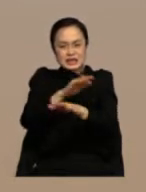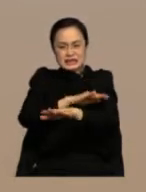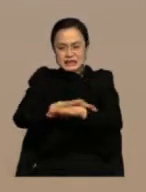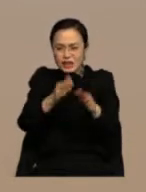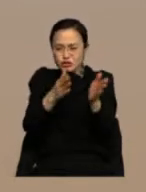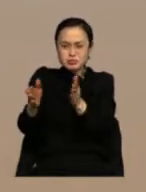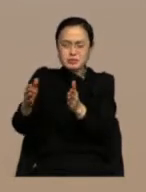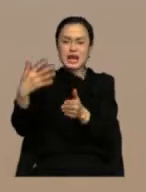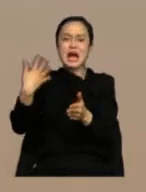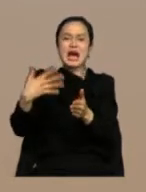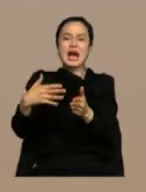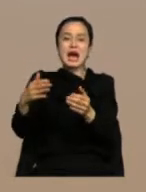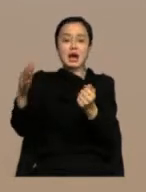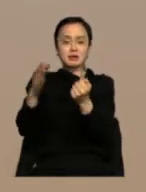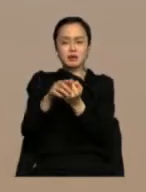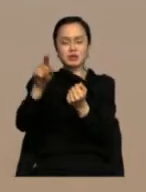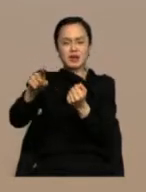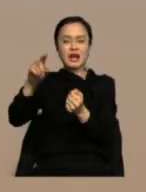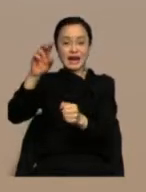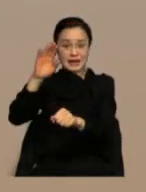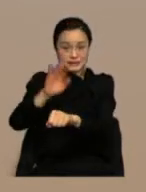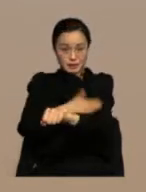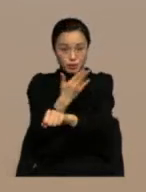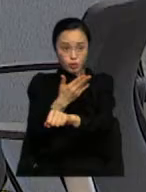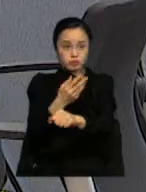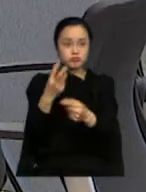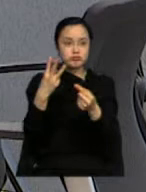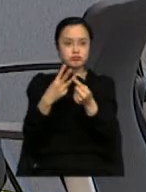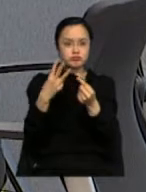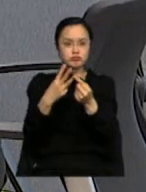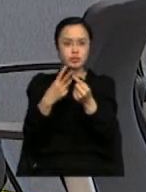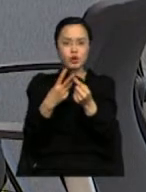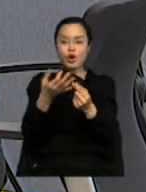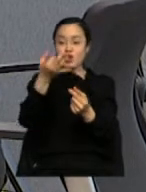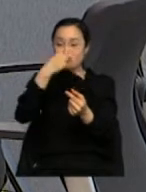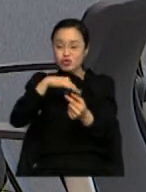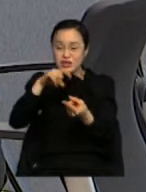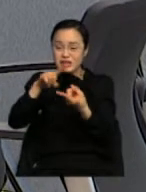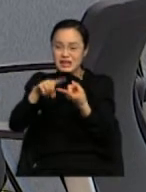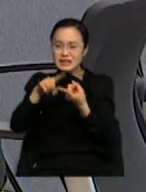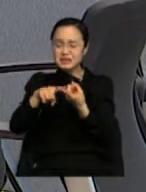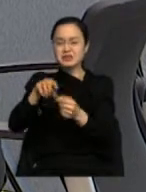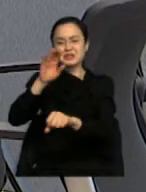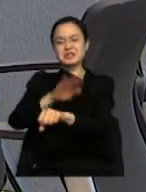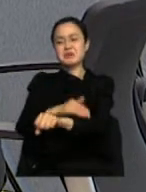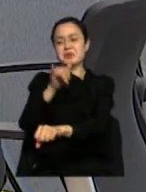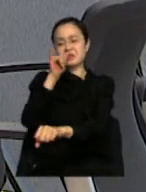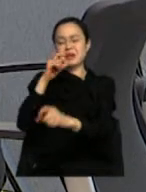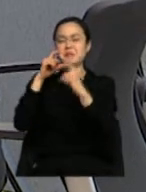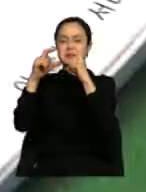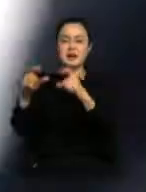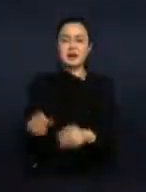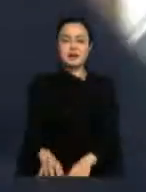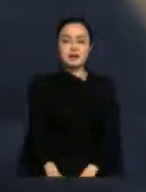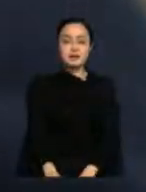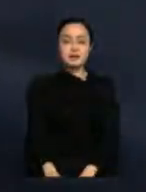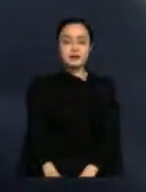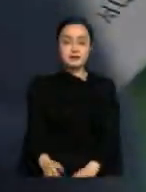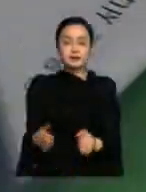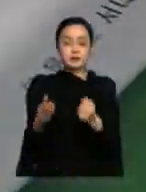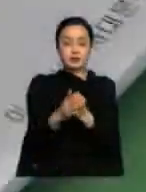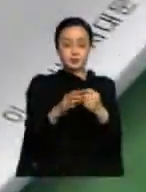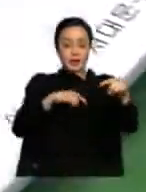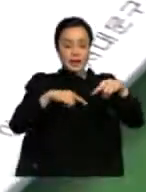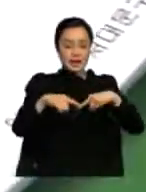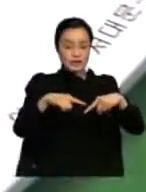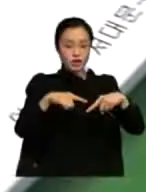보호되어야 할 공익 이크 라는 점을 들었습니다 서대문구는 행정심판 결과에 따라 궁동 산 일대에 대한 대책을